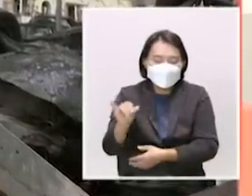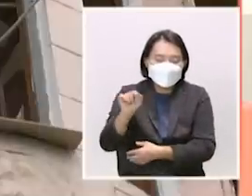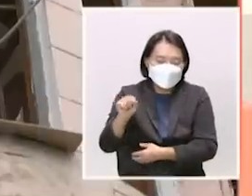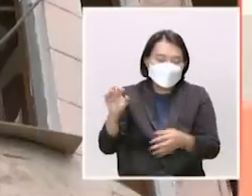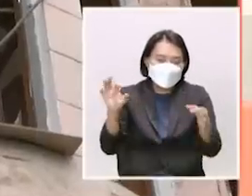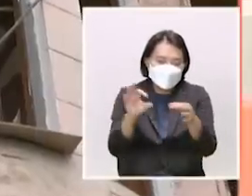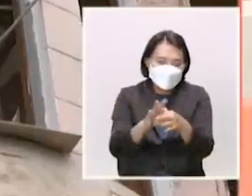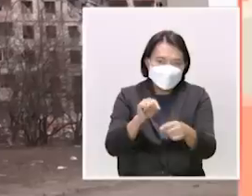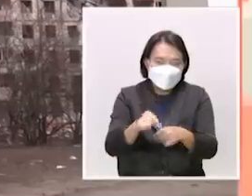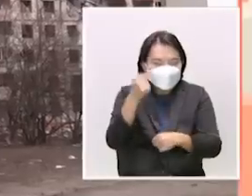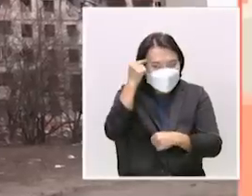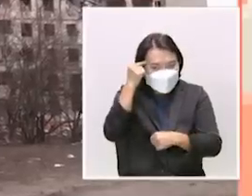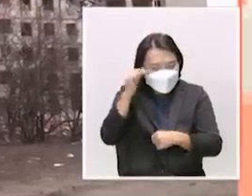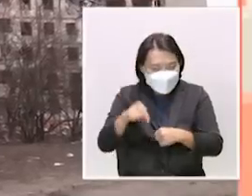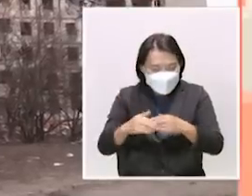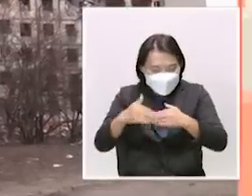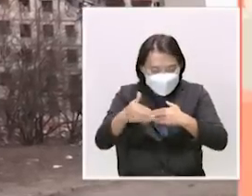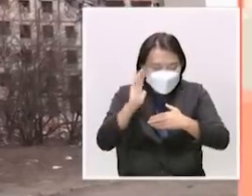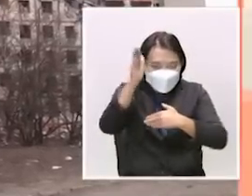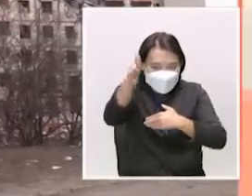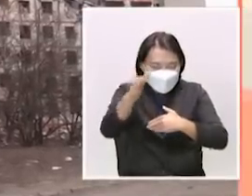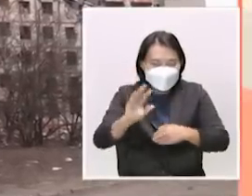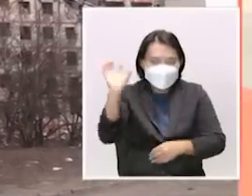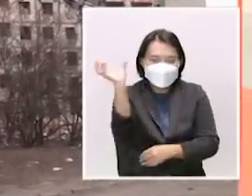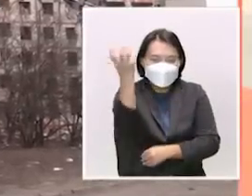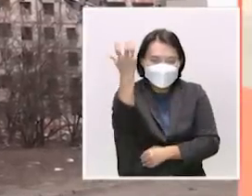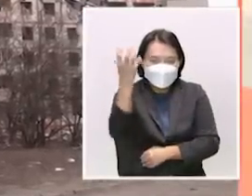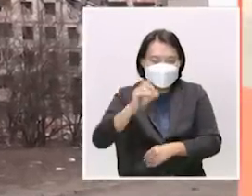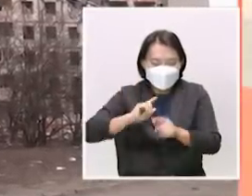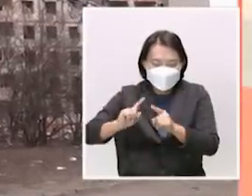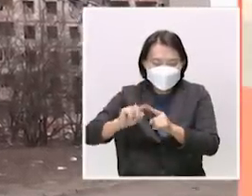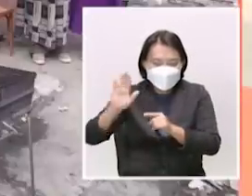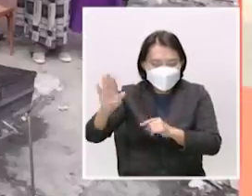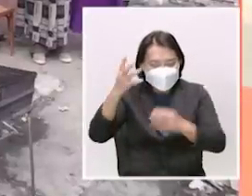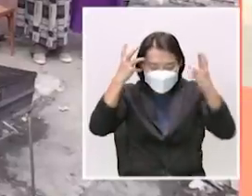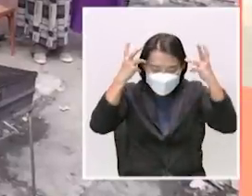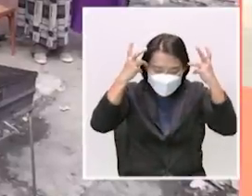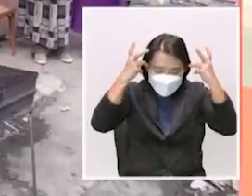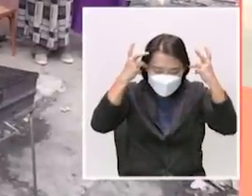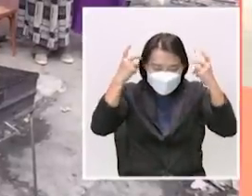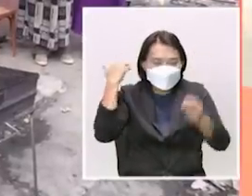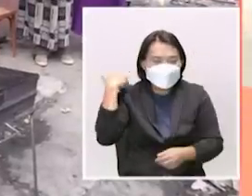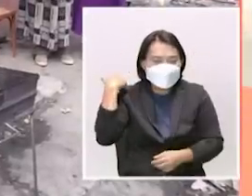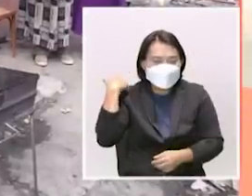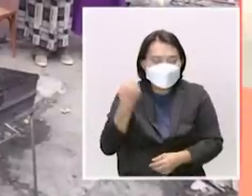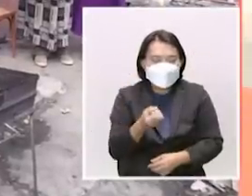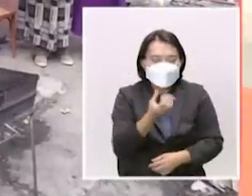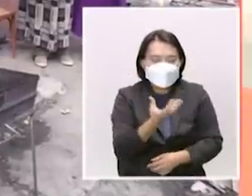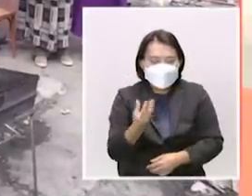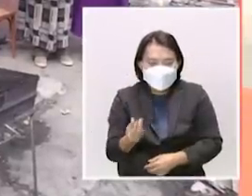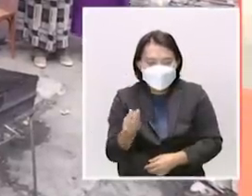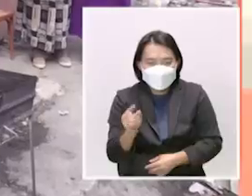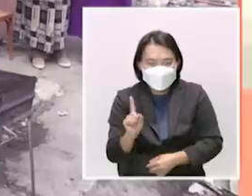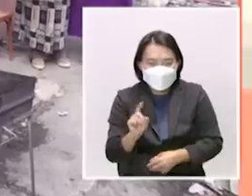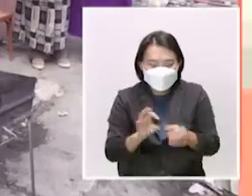วค่องด้วยทิศวแนวน้จะทำใหโลกใบนี้รวมถึใพมิภาδางกลาวมคามตเข้า unfamiliarกขึ้น ขนาดไหน ก็